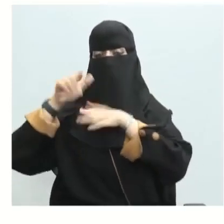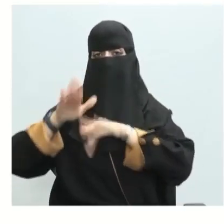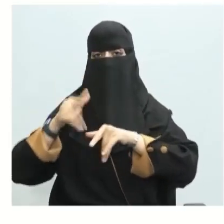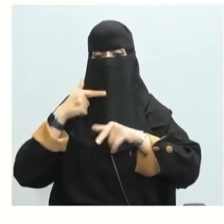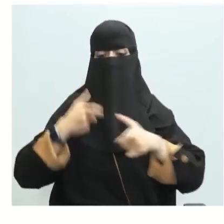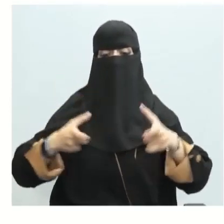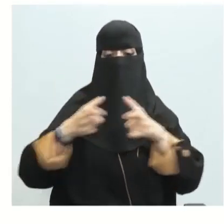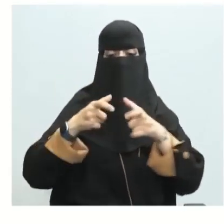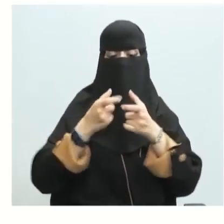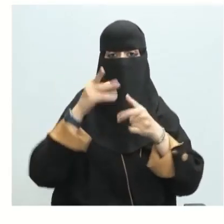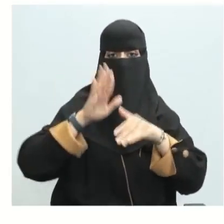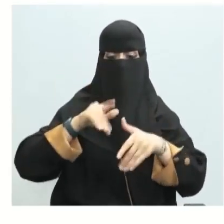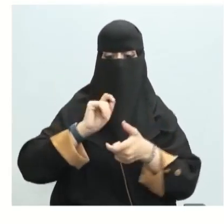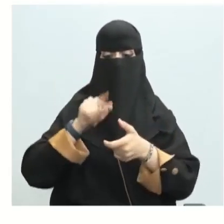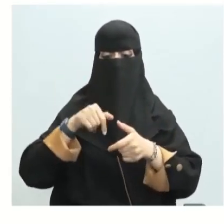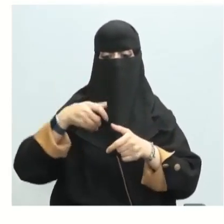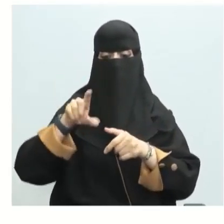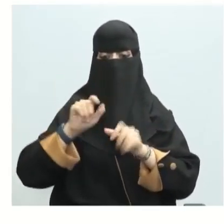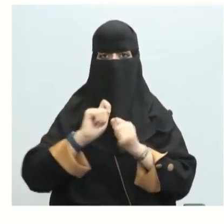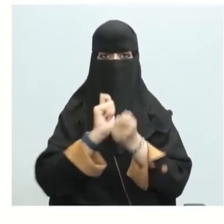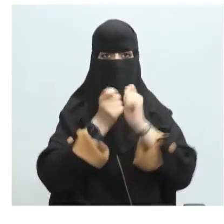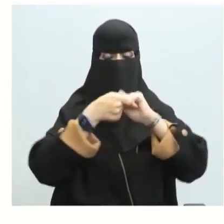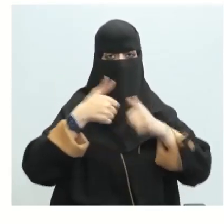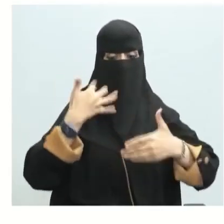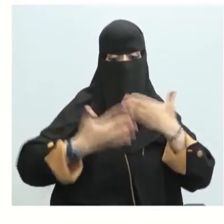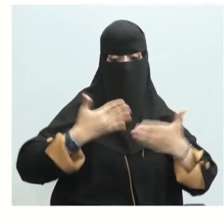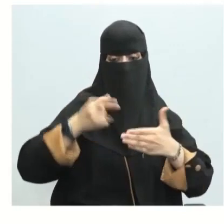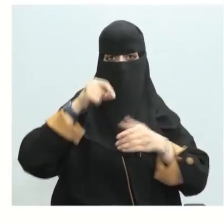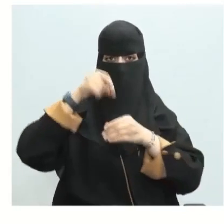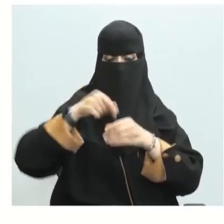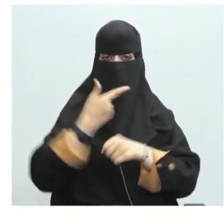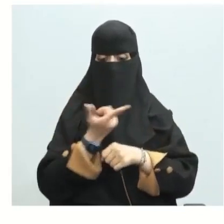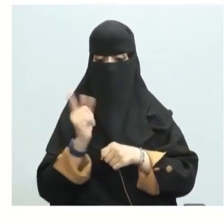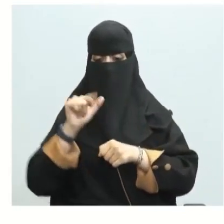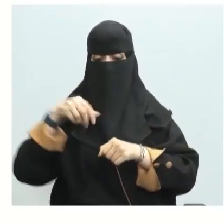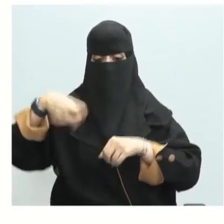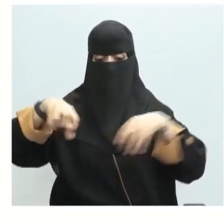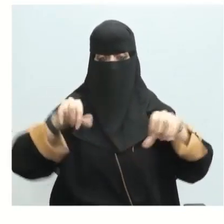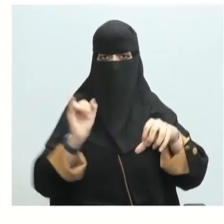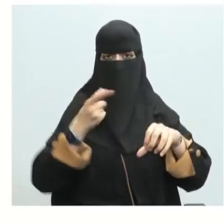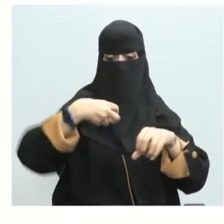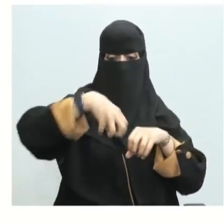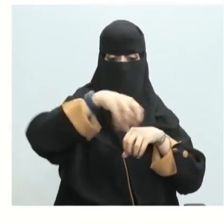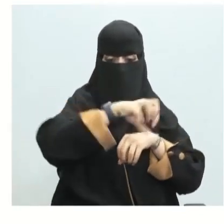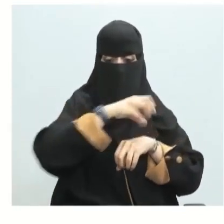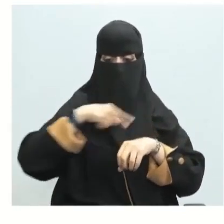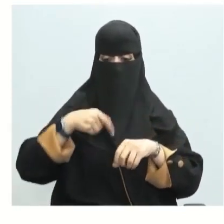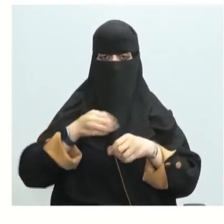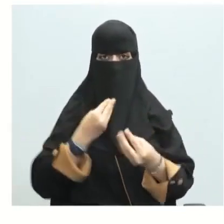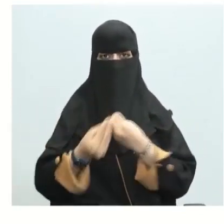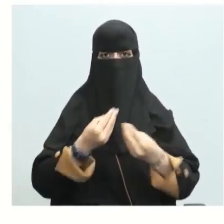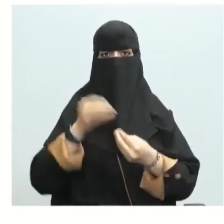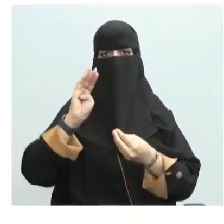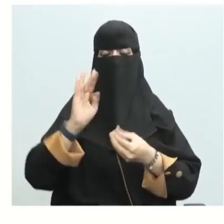التغير في الطاقه في كل طرف من اطراف التفاعل الكيميائي اذا لدينا عده اطراف لدينا تغير في